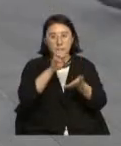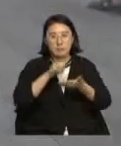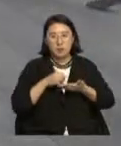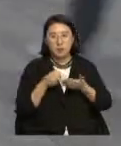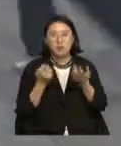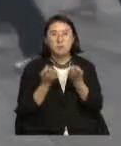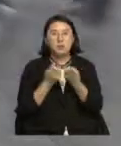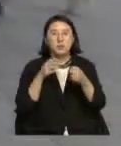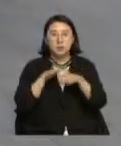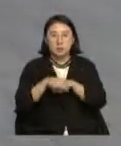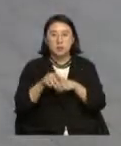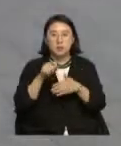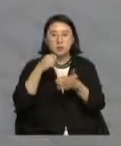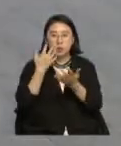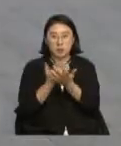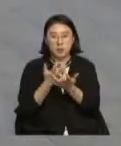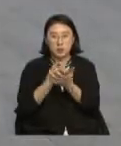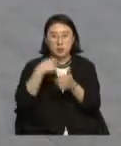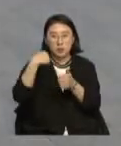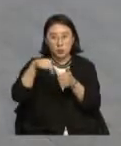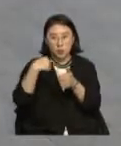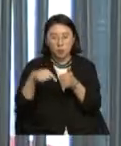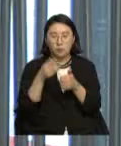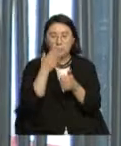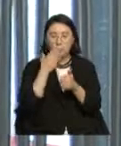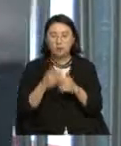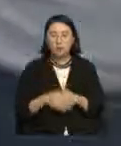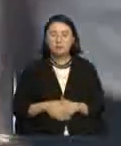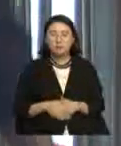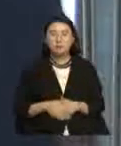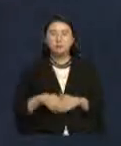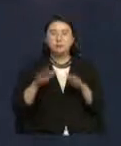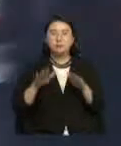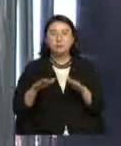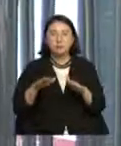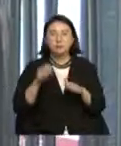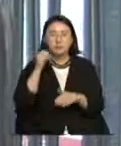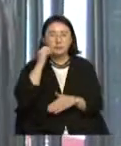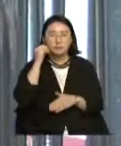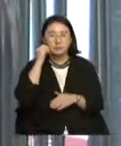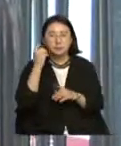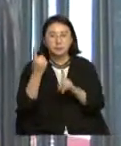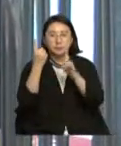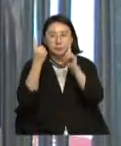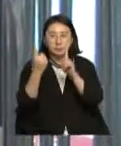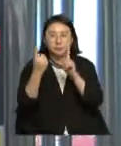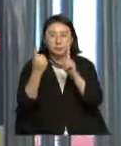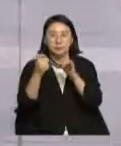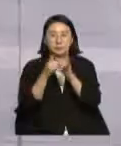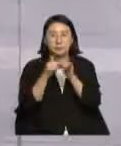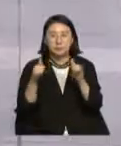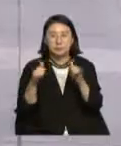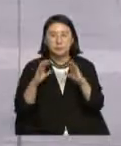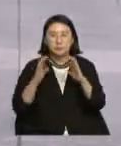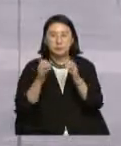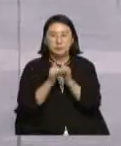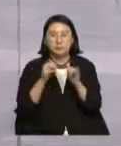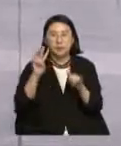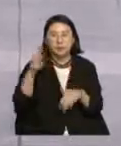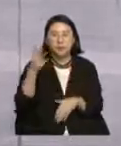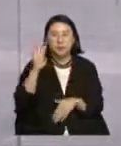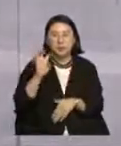방식으로 서면 교육이 진행될 예정입니다 이번에 민방위 사이버교육 을 받게 될 대상자 날 우리 국민